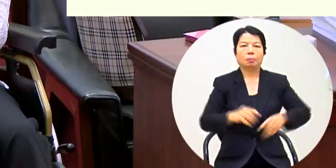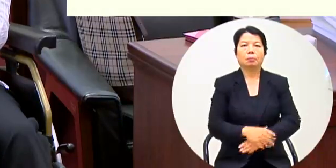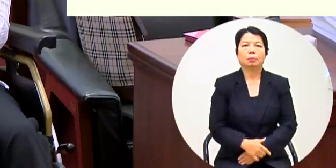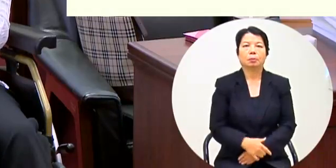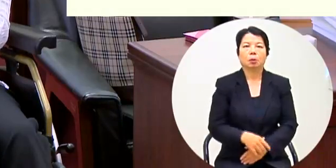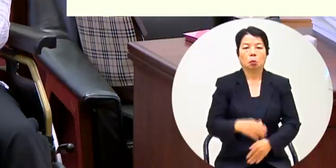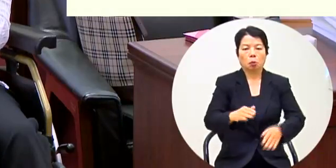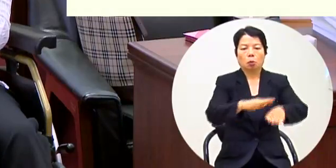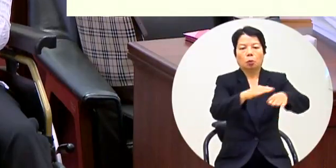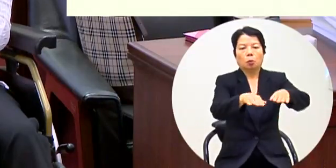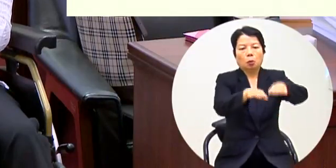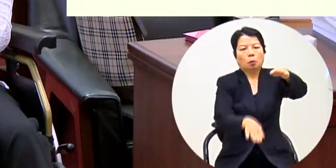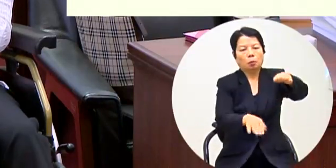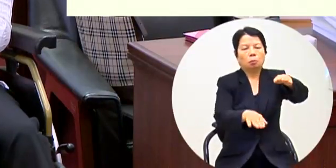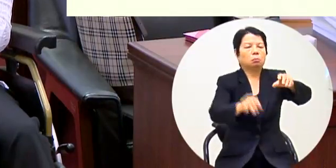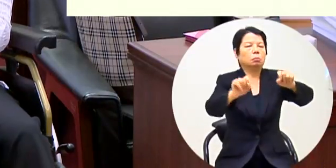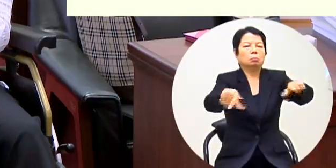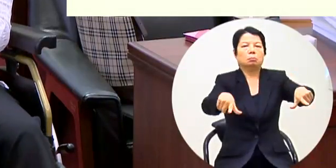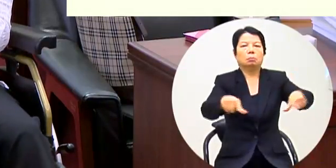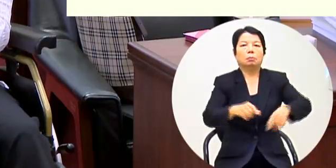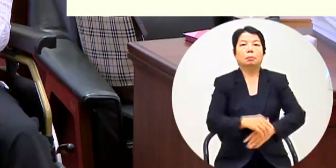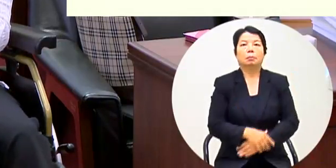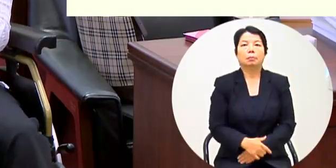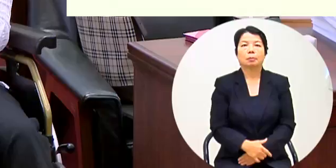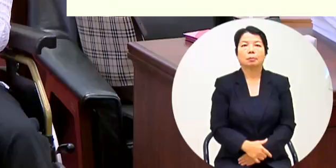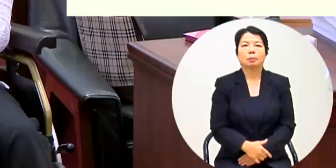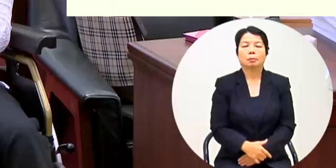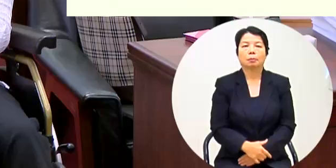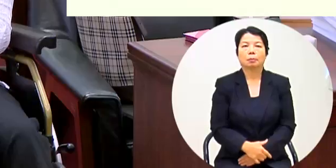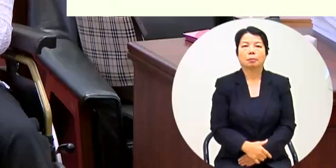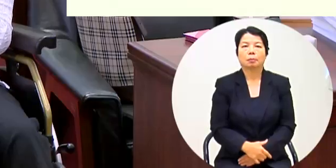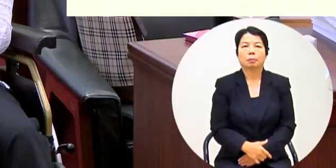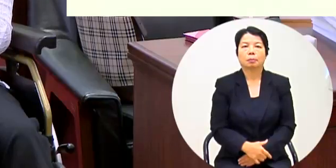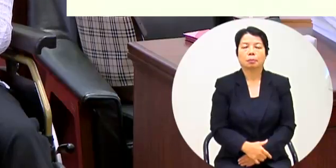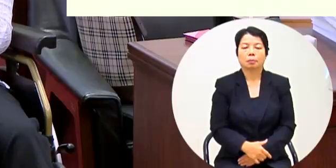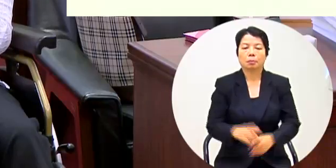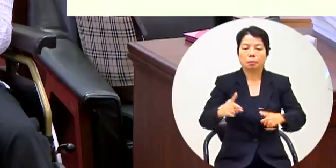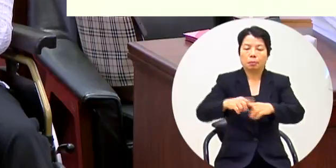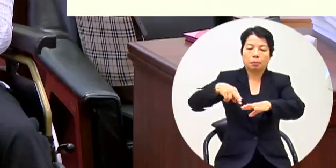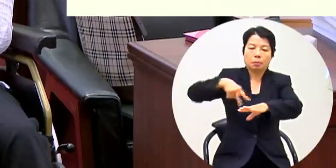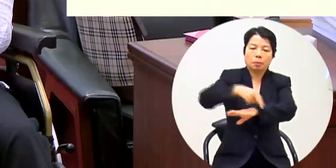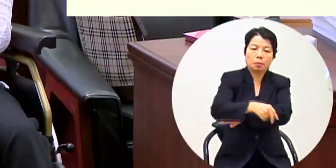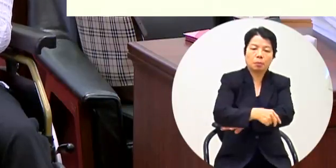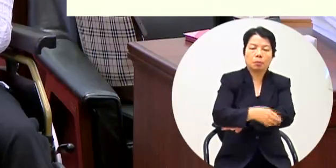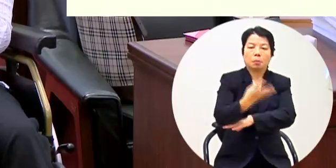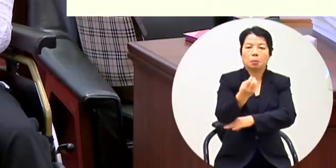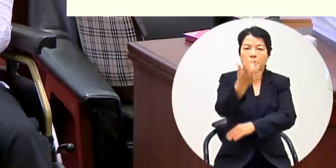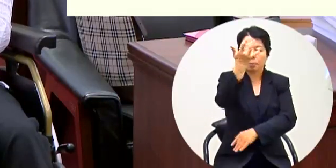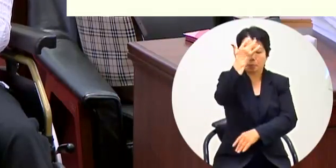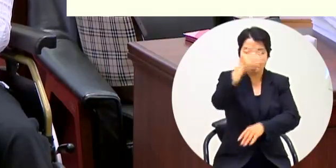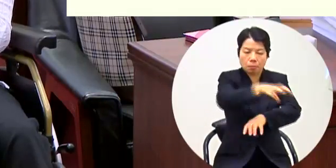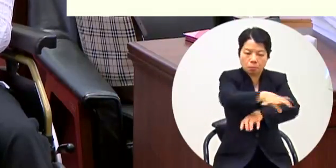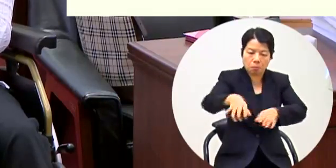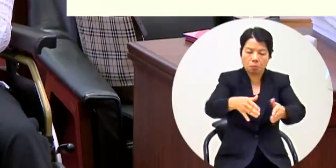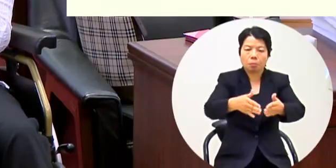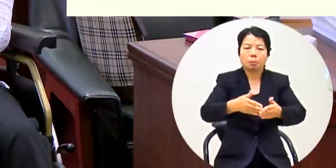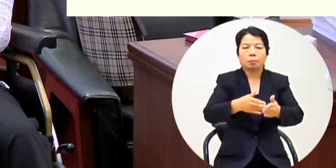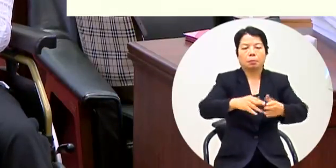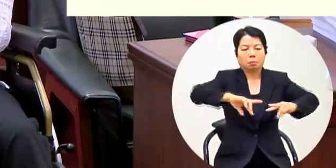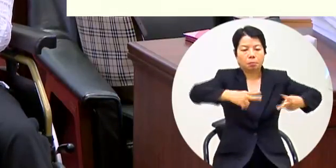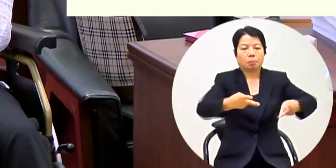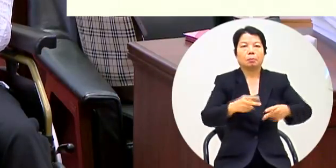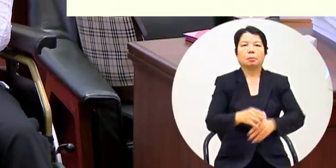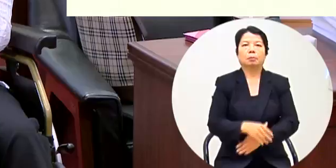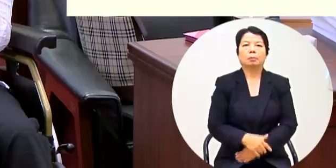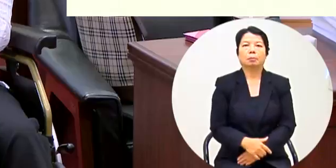样。所以我要讲说人行道无障碍空间的检视跟改善啊，其实我们怎么营造人行道的无